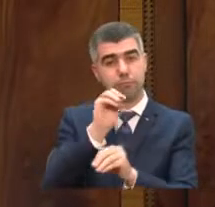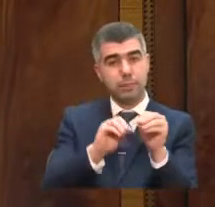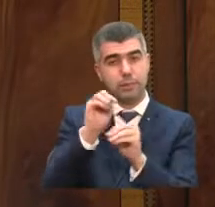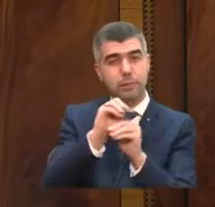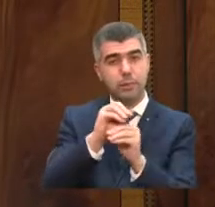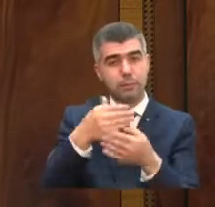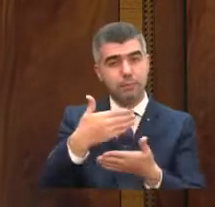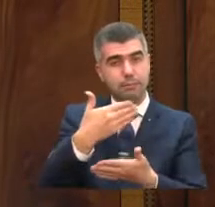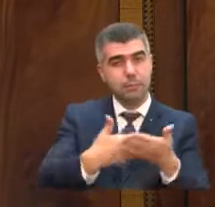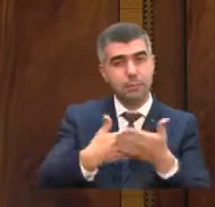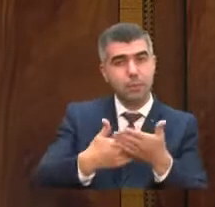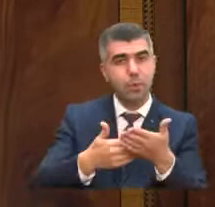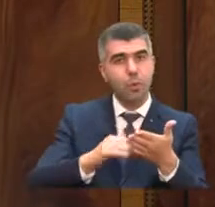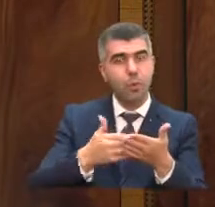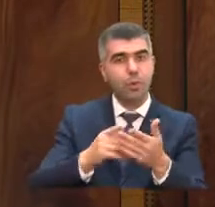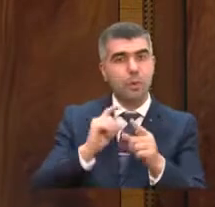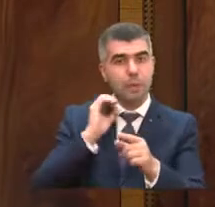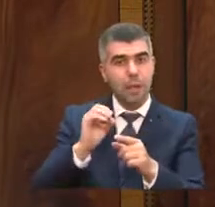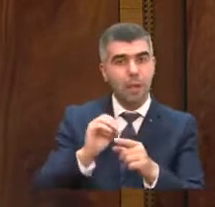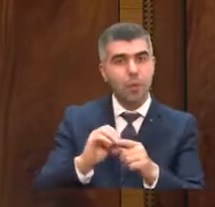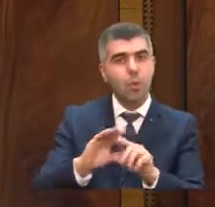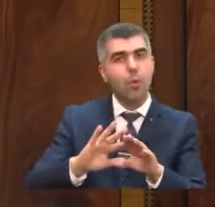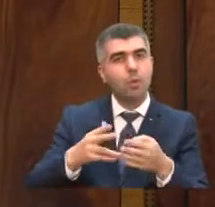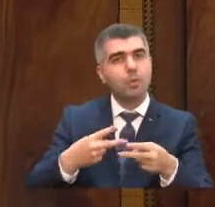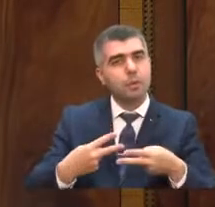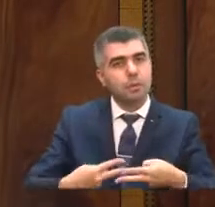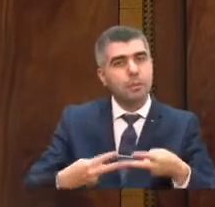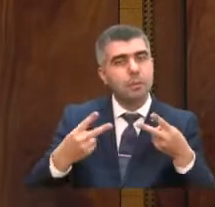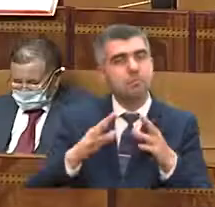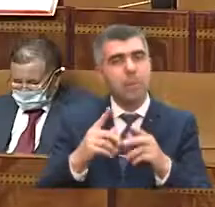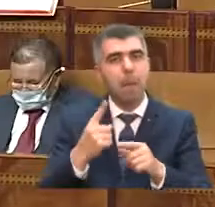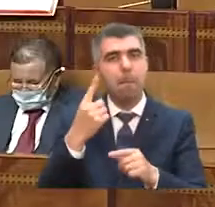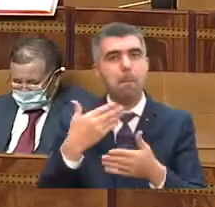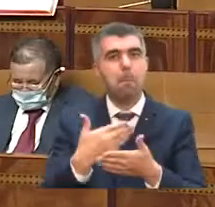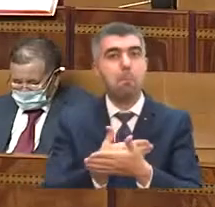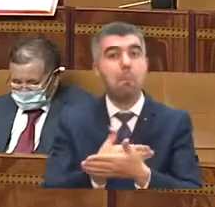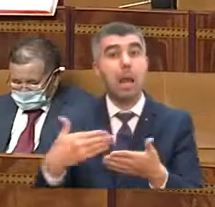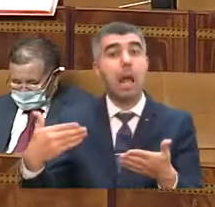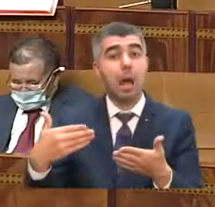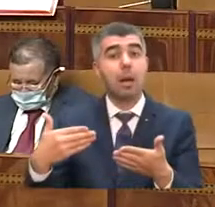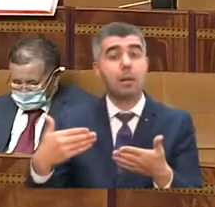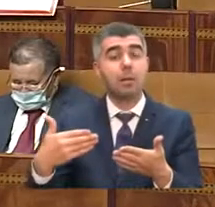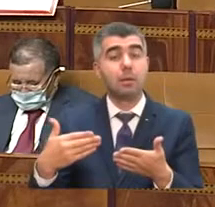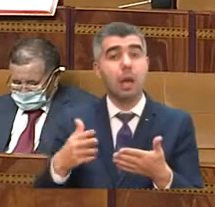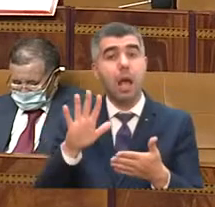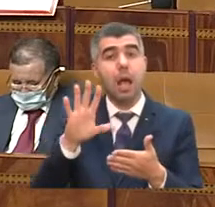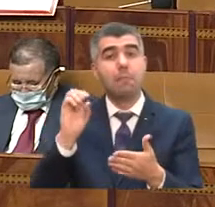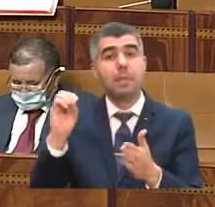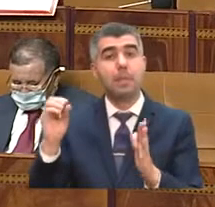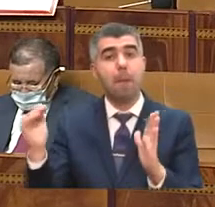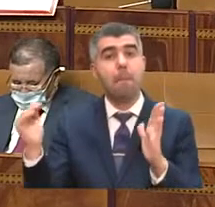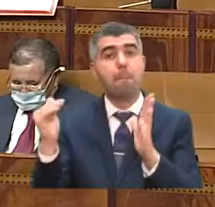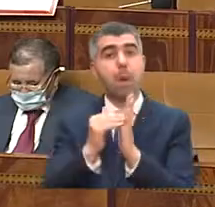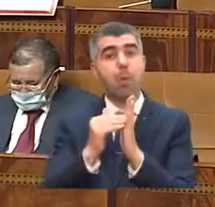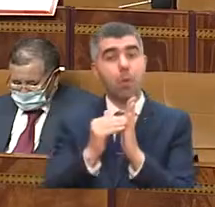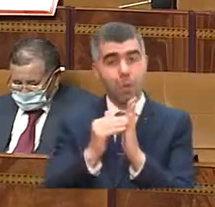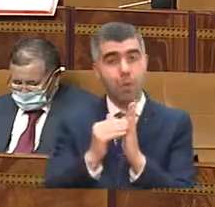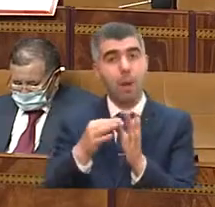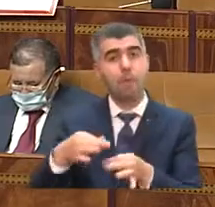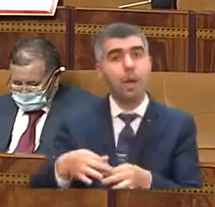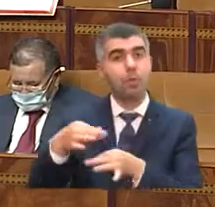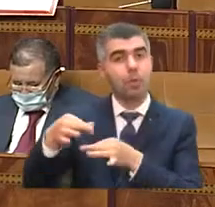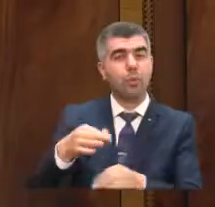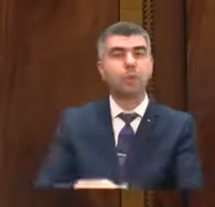للسد ديال بني منصور بوحمد دار ميمون اللي غيكون فيه تقريبا 1.5 مليار ديال الامطار المكعبه، والربط المائي للجهات المعنيه. فيما يتعلق